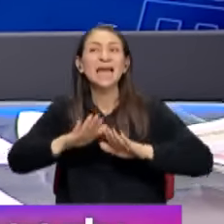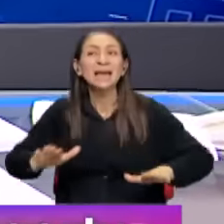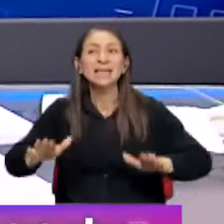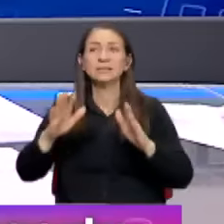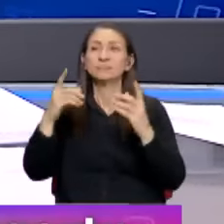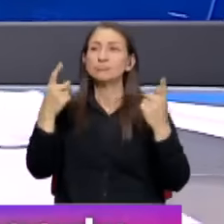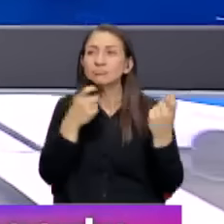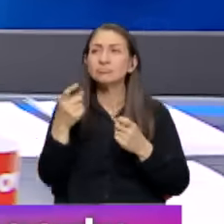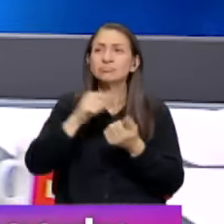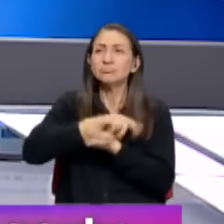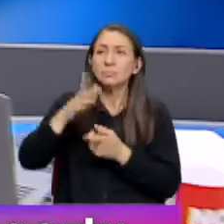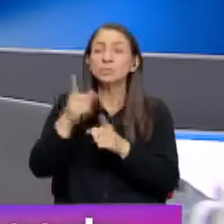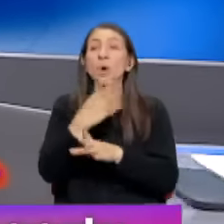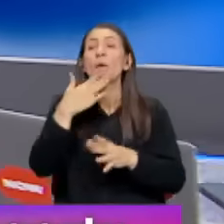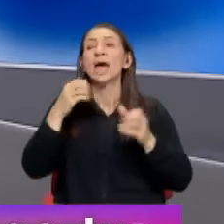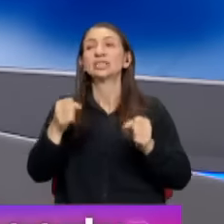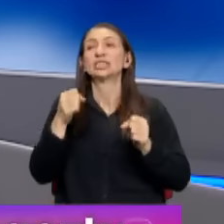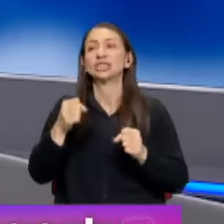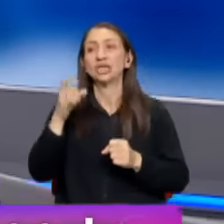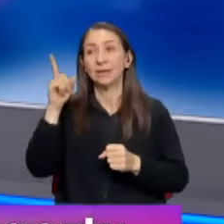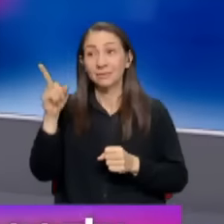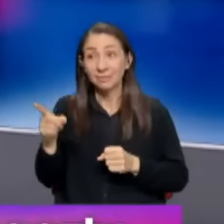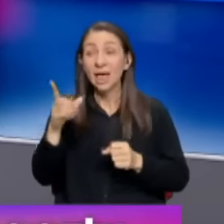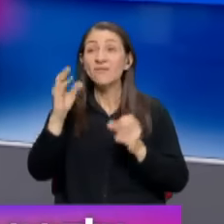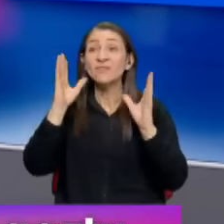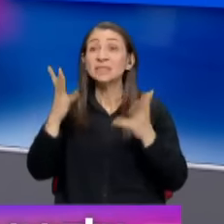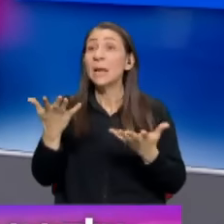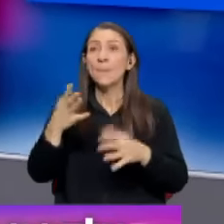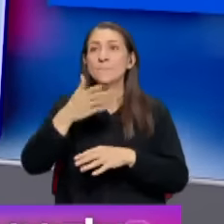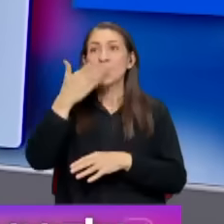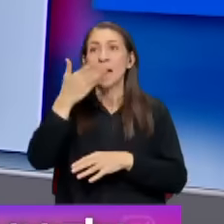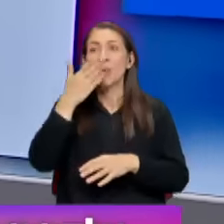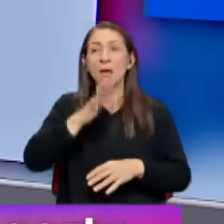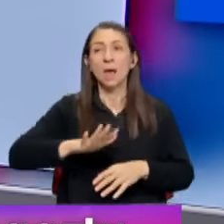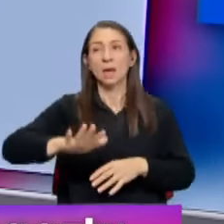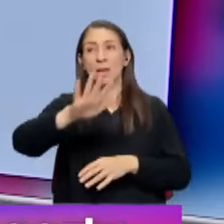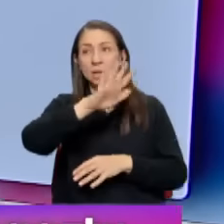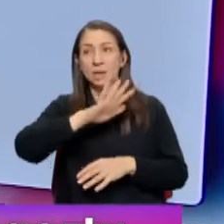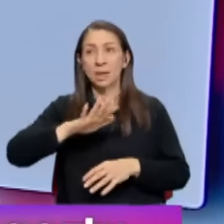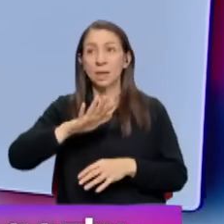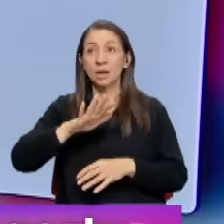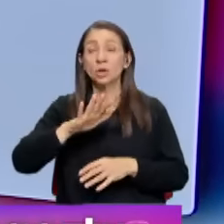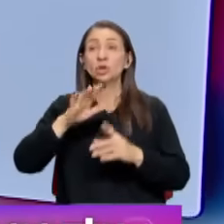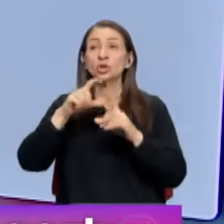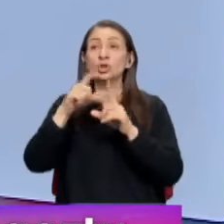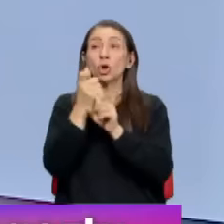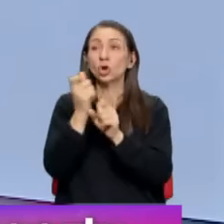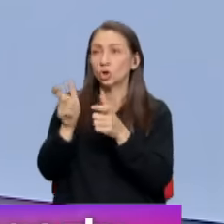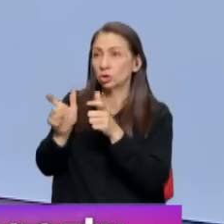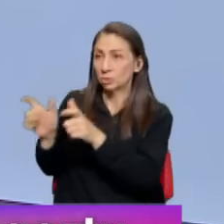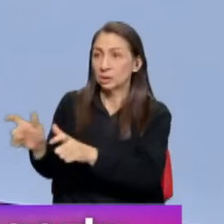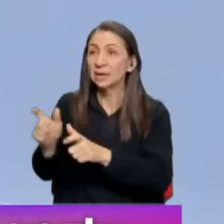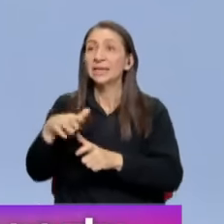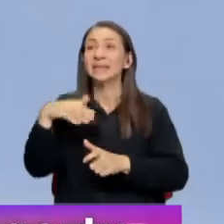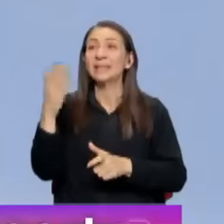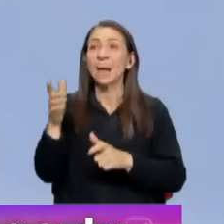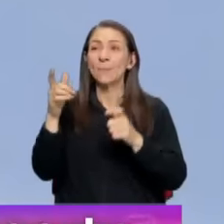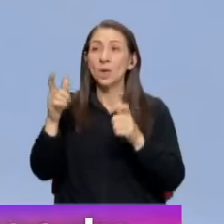şehirde Erzincan seçildi. En fazla olayın olduğu yer Marmara bölgesi. Doğu Anadolu bölgesinde